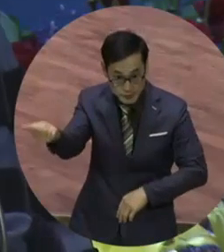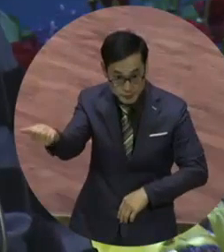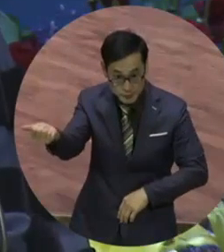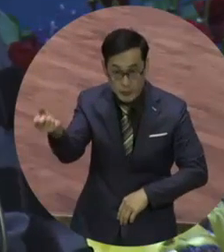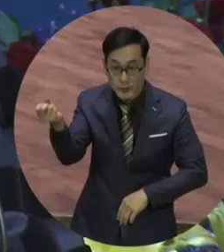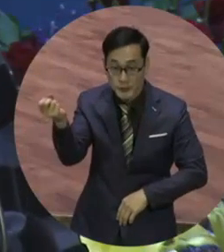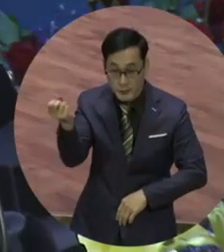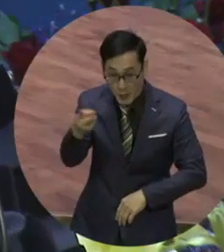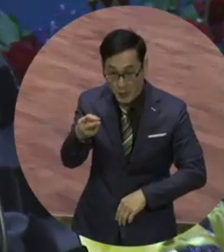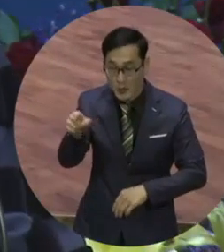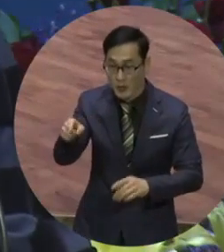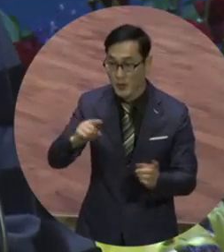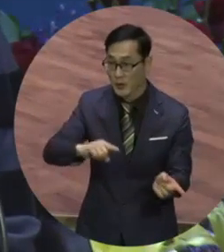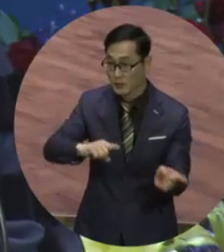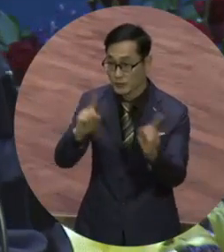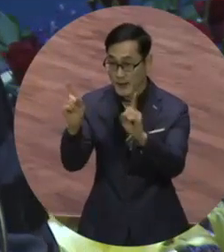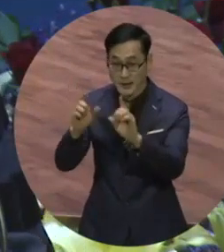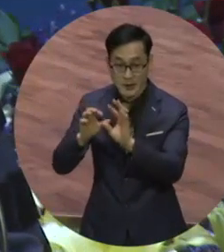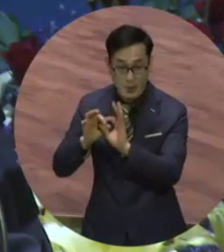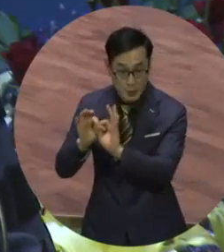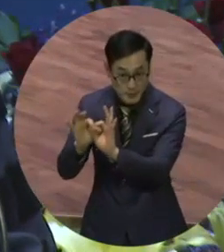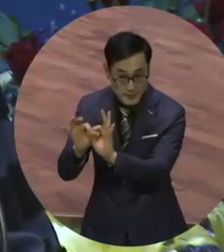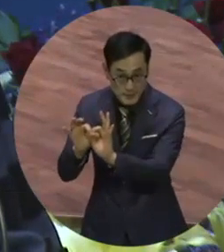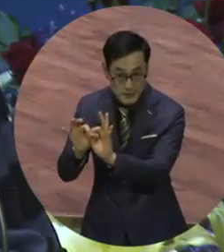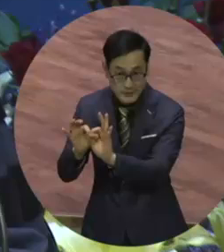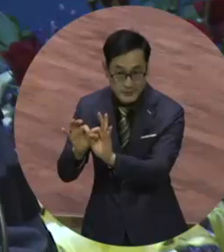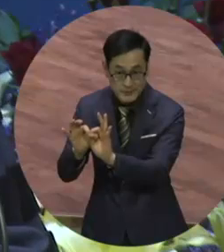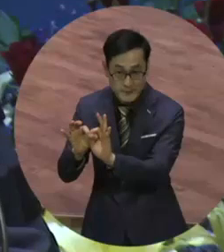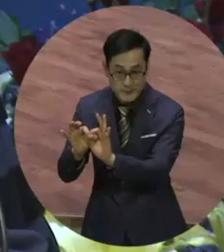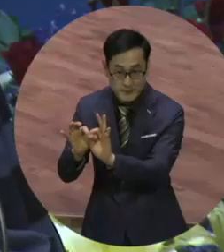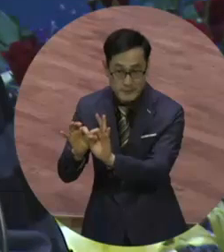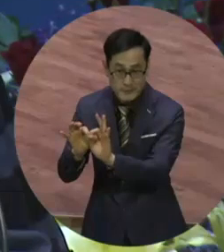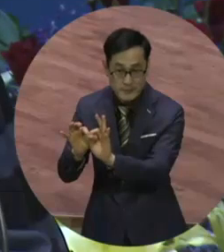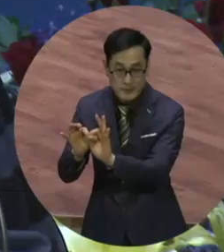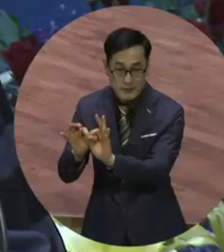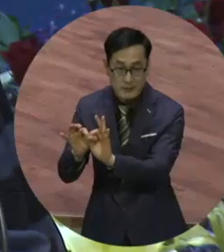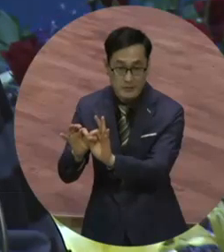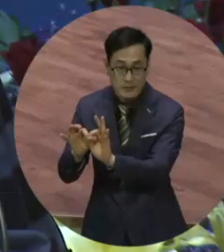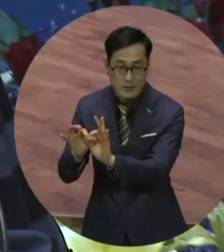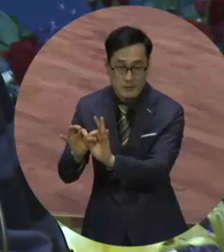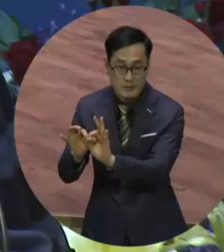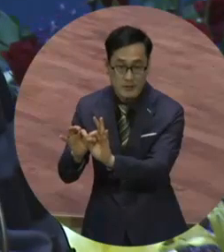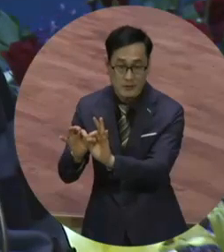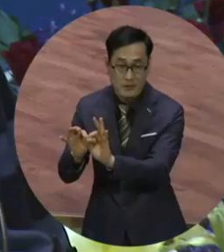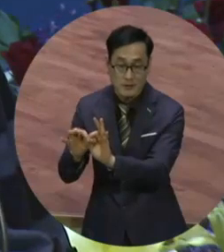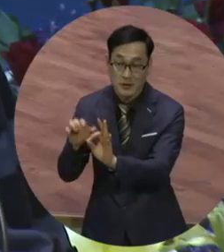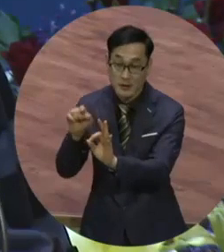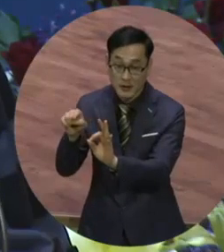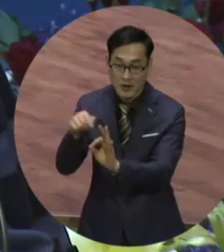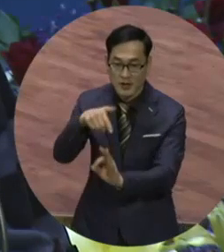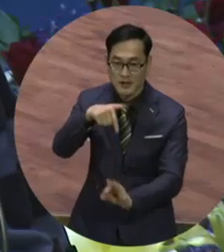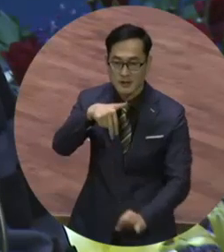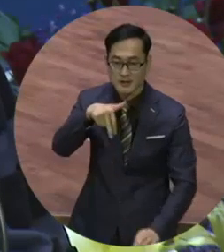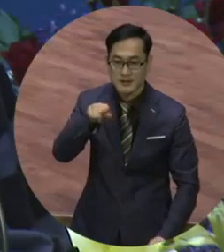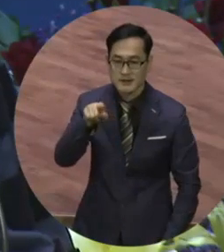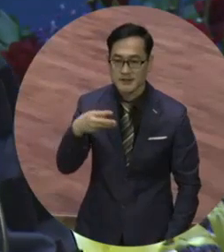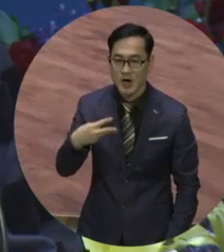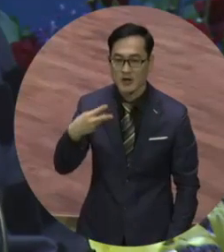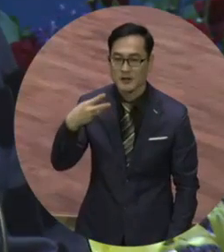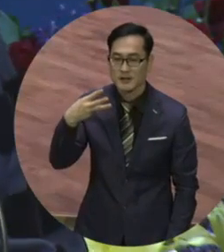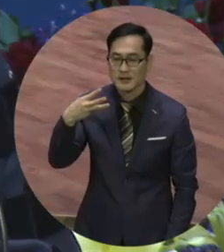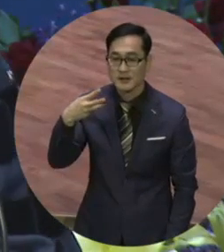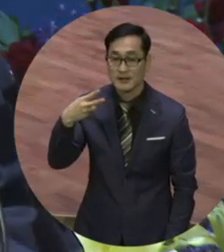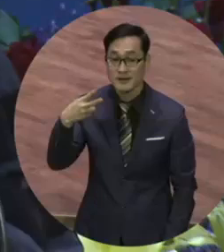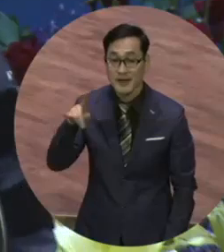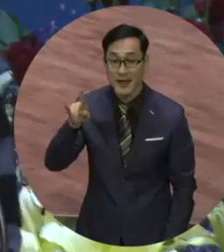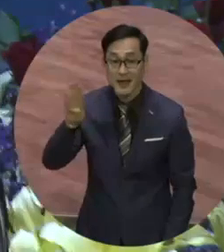부활을 통해서 주어진 절대 복음입니다. 절대 복음. 그리고 바울은